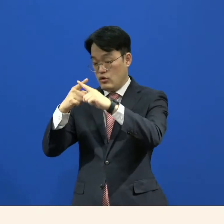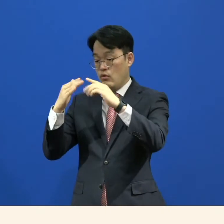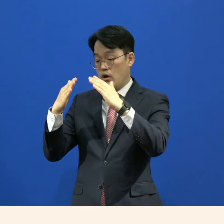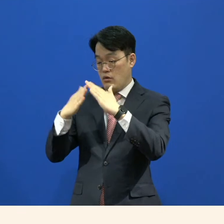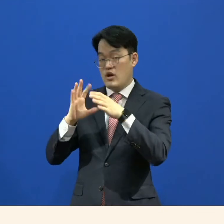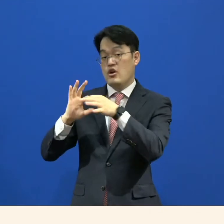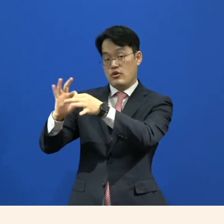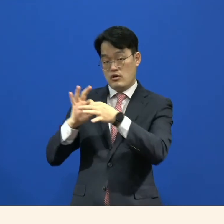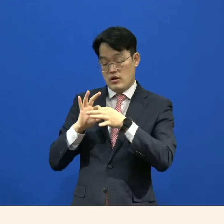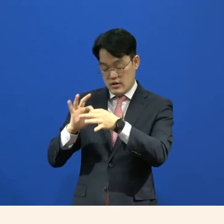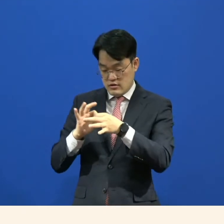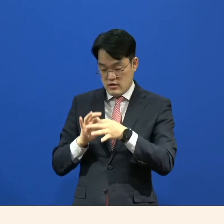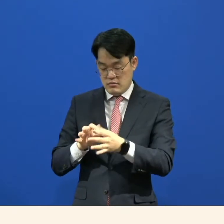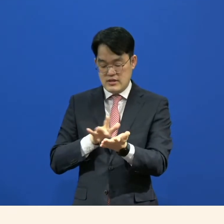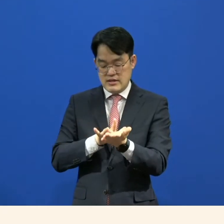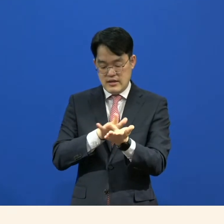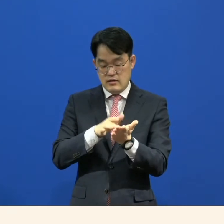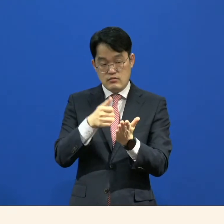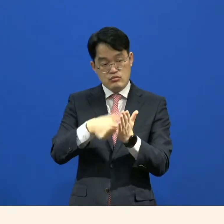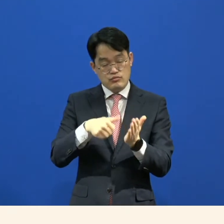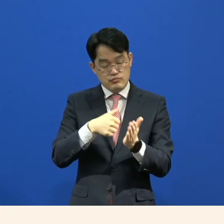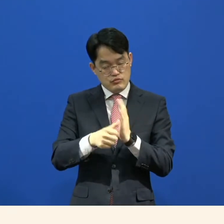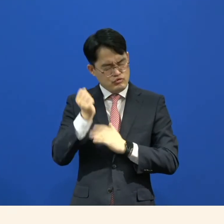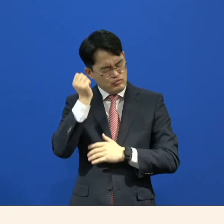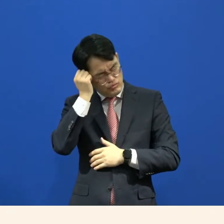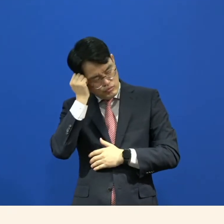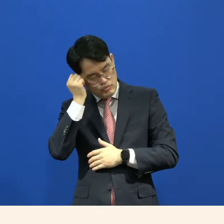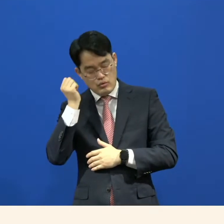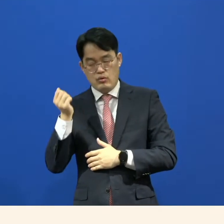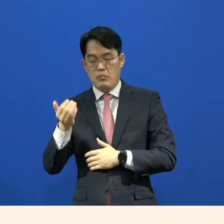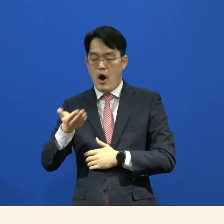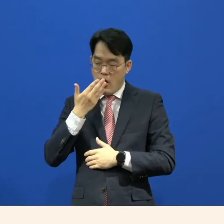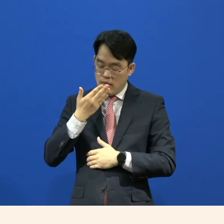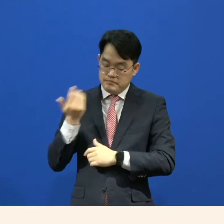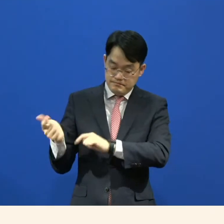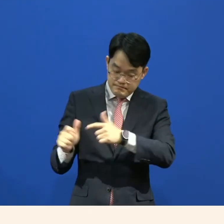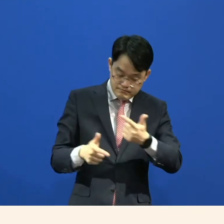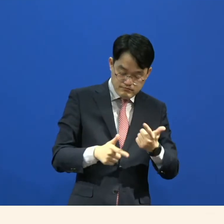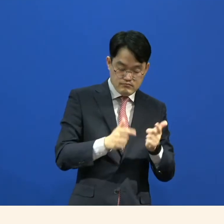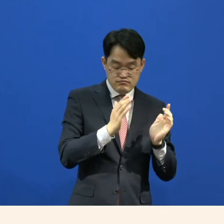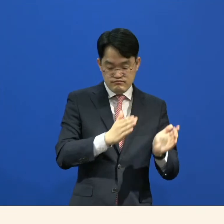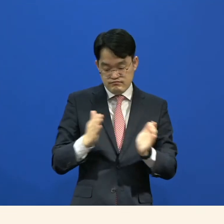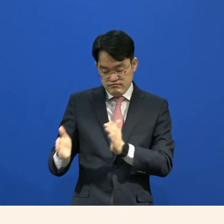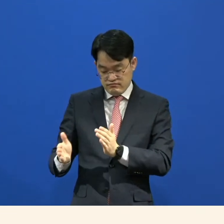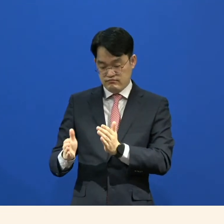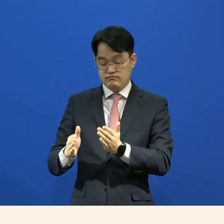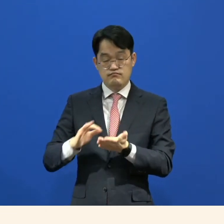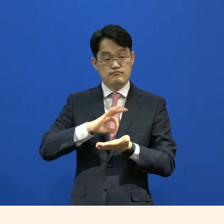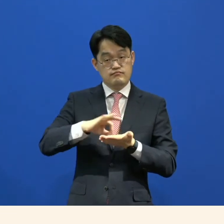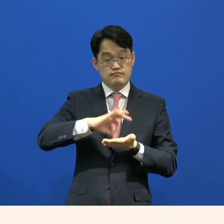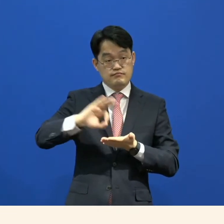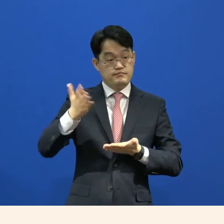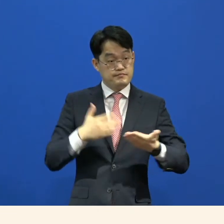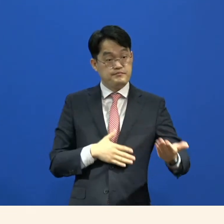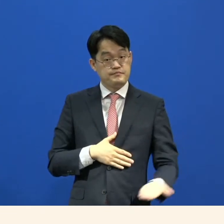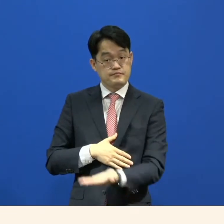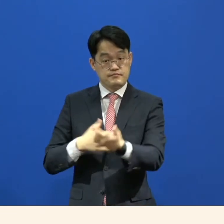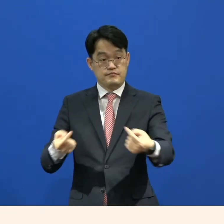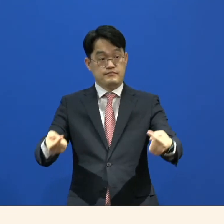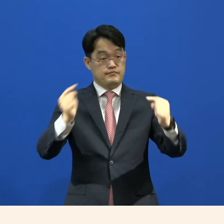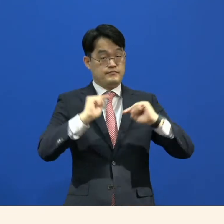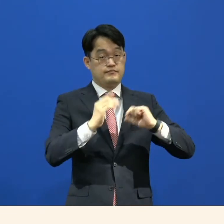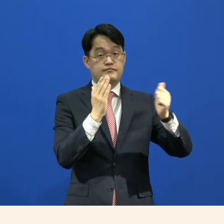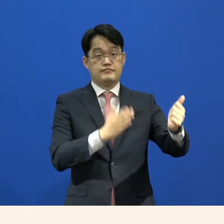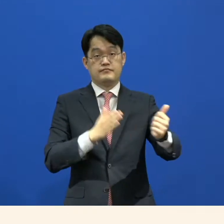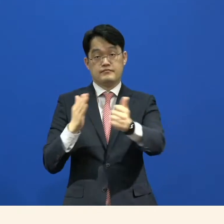식품, 숙소 마련하는 데 사용되겠습니다. 여러분들이 동참을 해 주시기 바라고 1층에 또 마련된